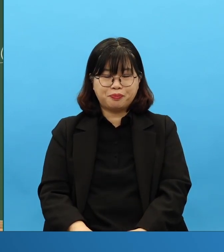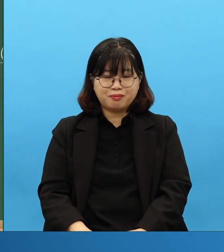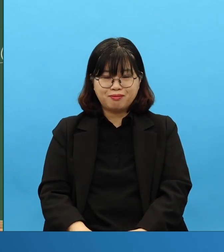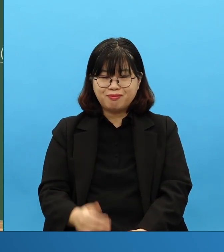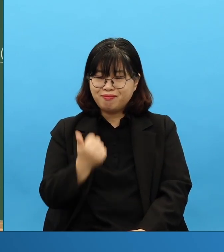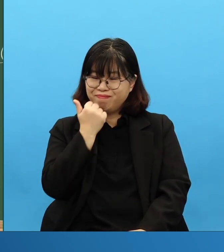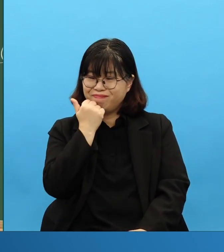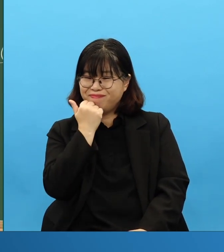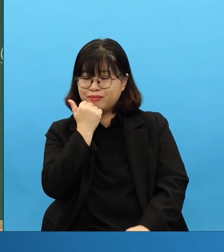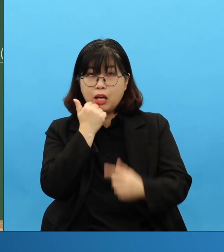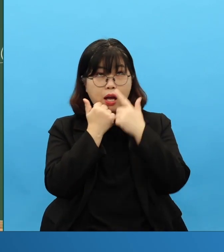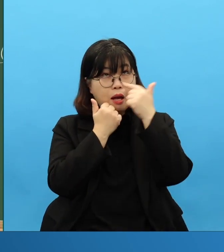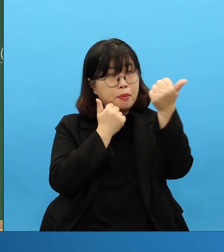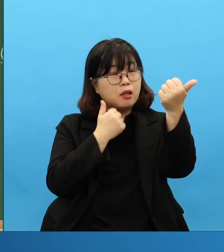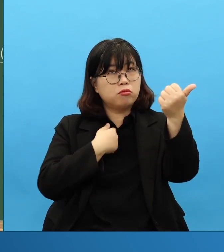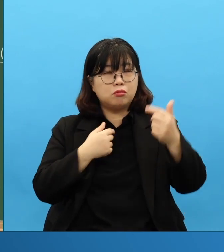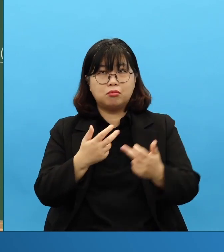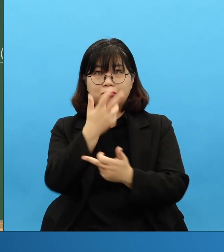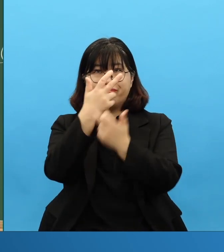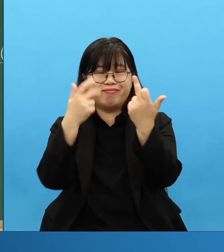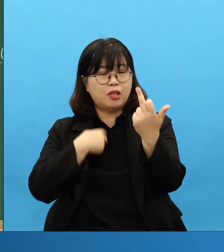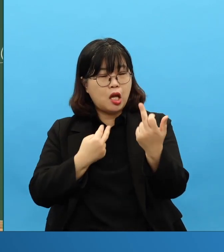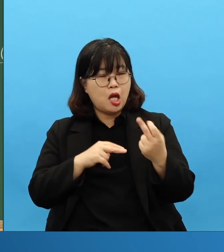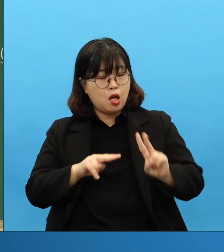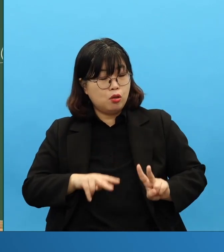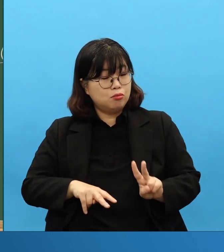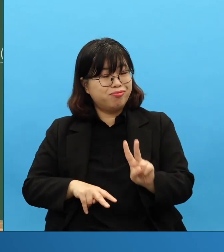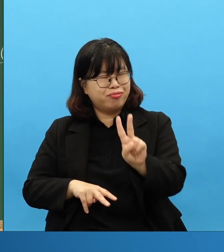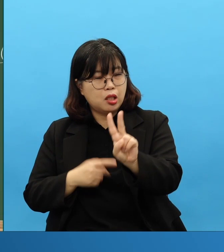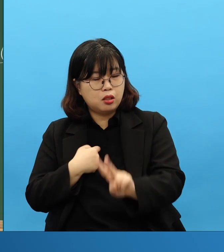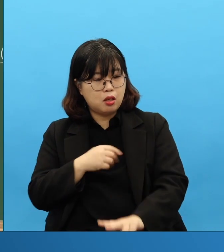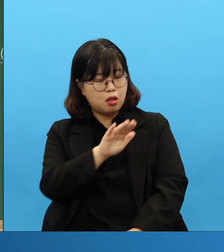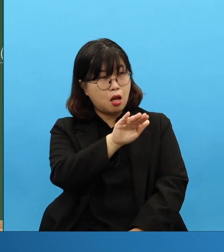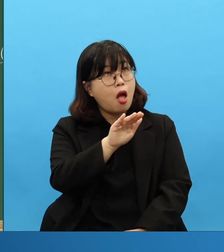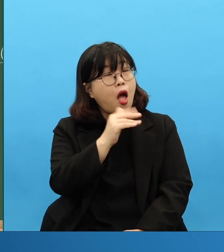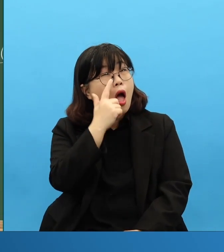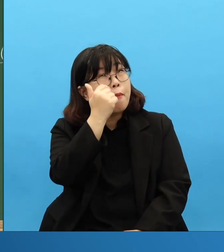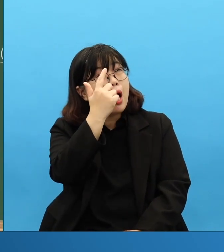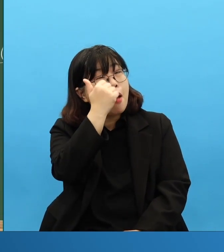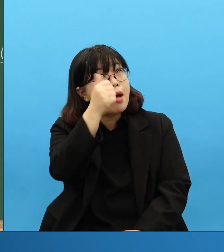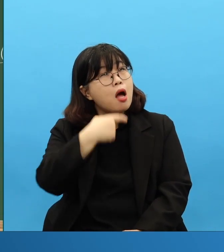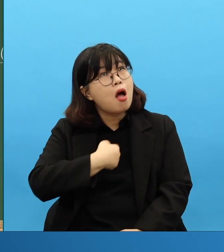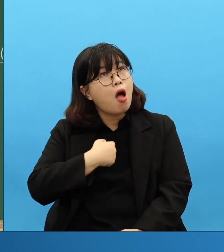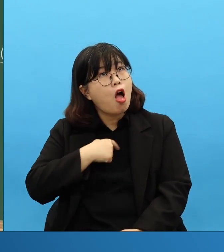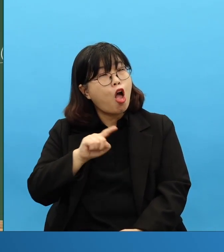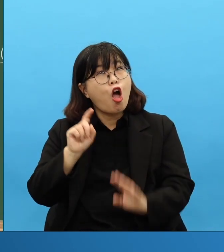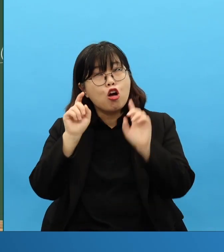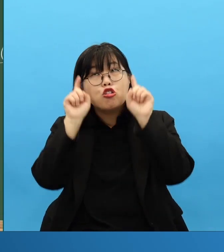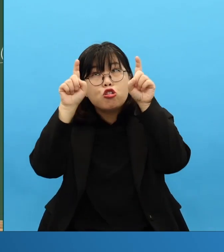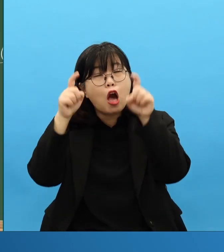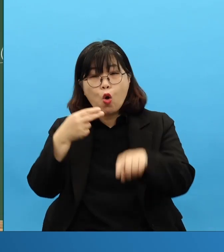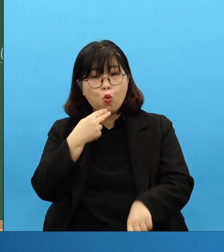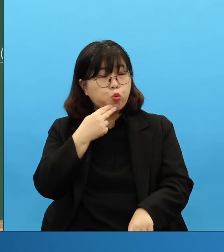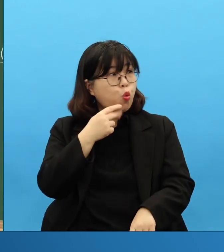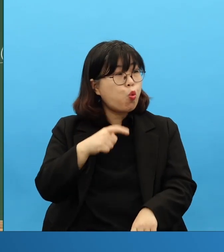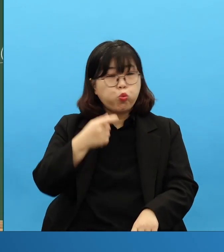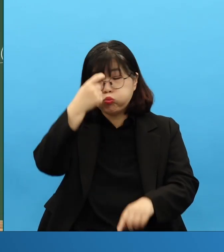그때 아브라함이 이 하나님께서 친히 준비하실 것이다. 그랬더니 아브라함은 그것을 하나님 스스로